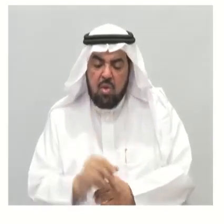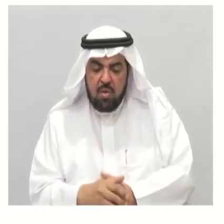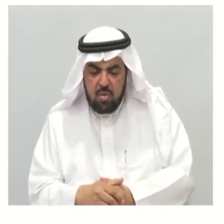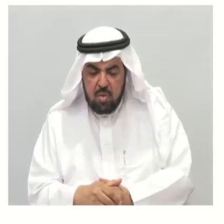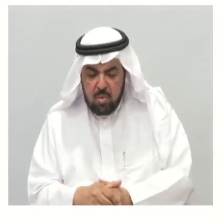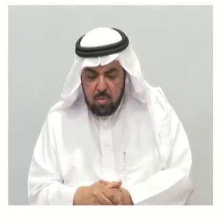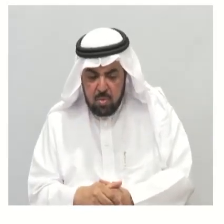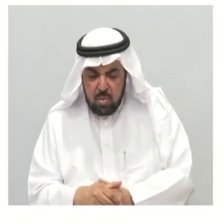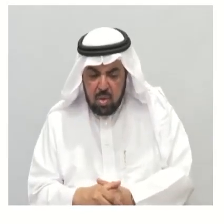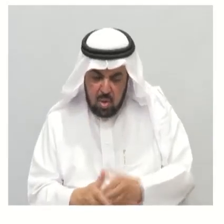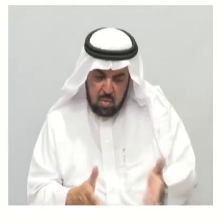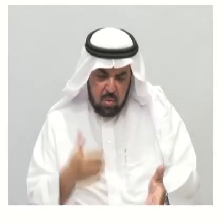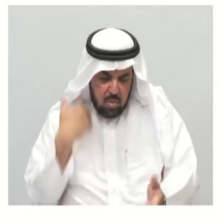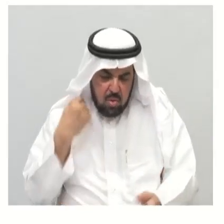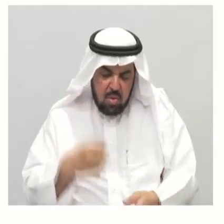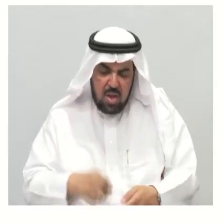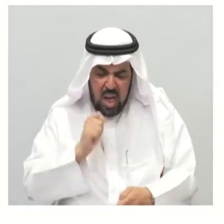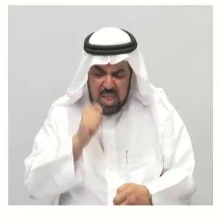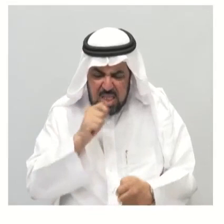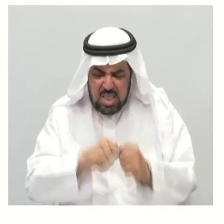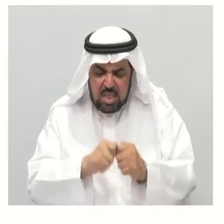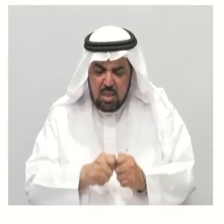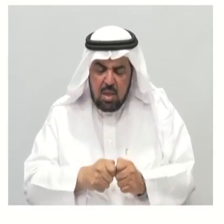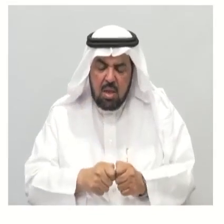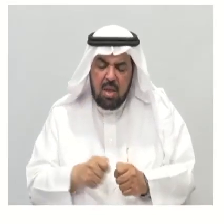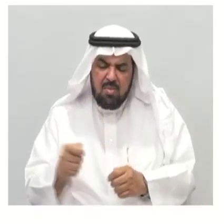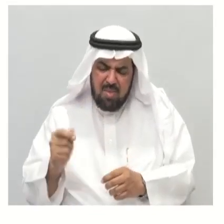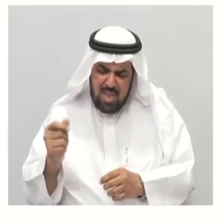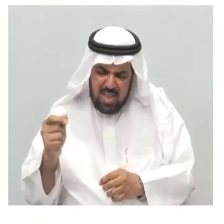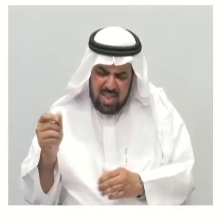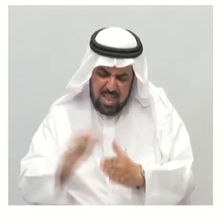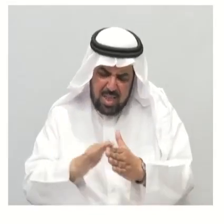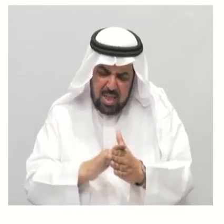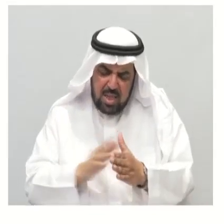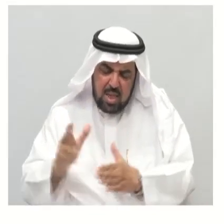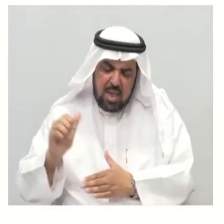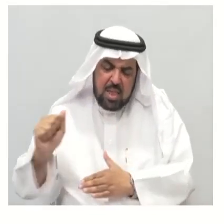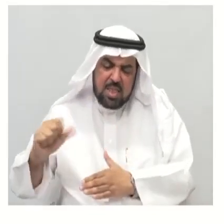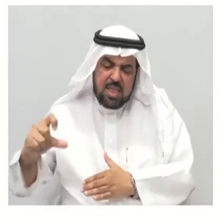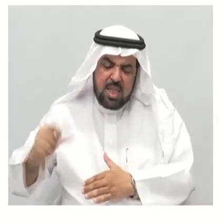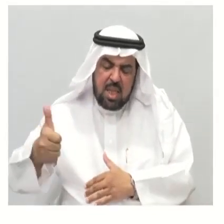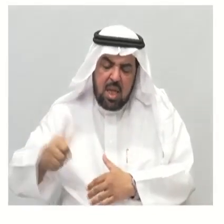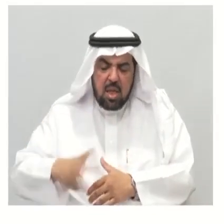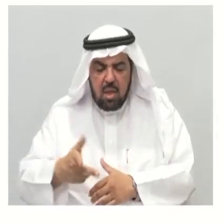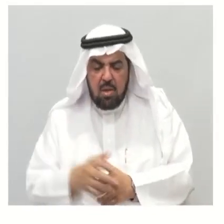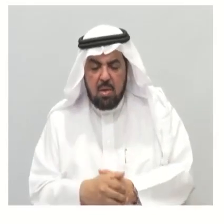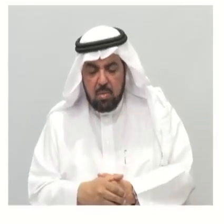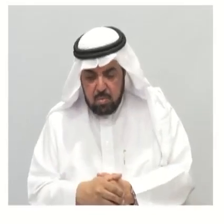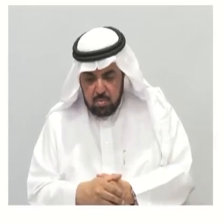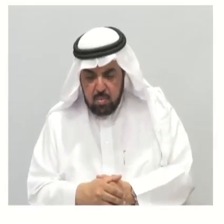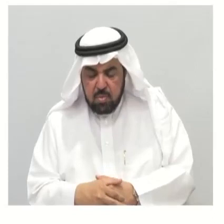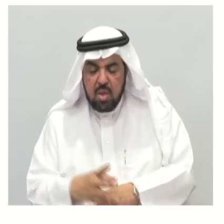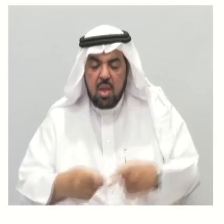وكيف أصبح بعد الصدى، هل هو نفس الحديد قبل الصدى؟ إذن كيف سنقارن يا طلابي؟